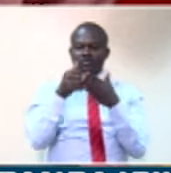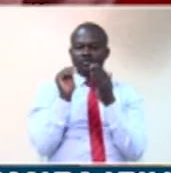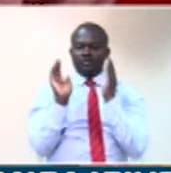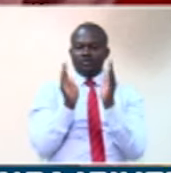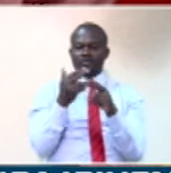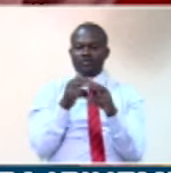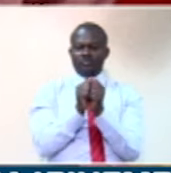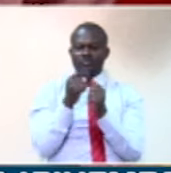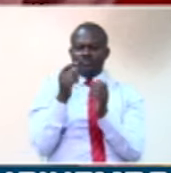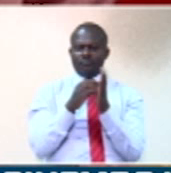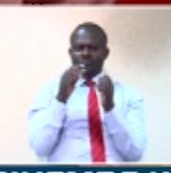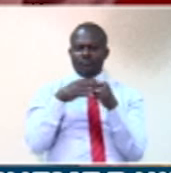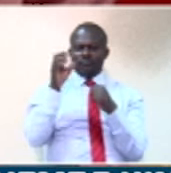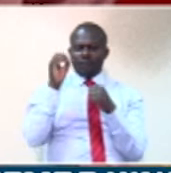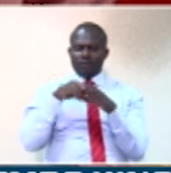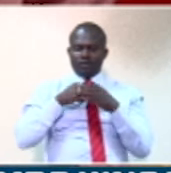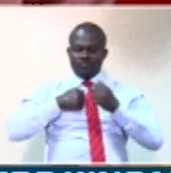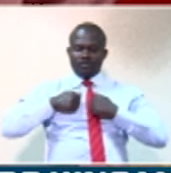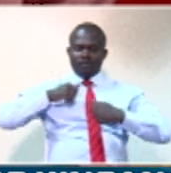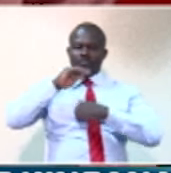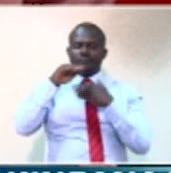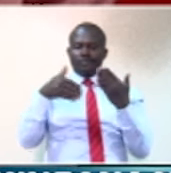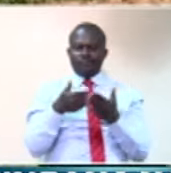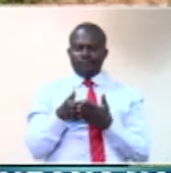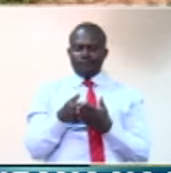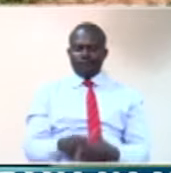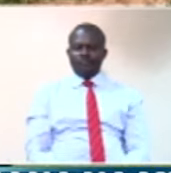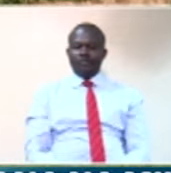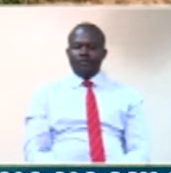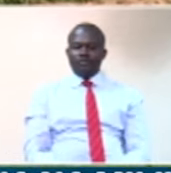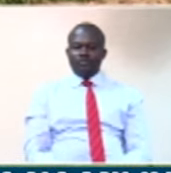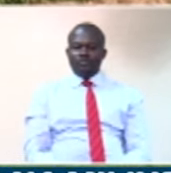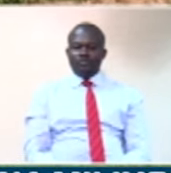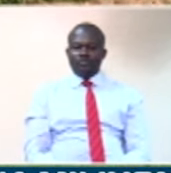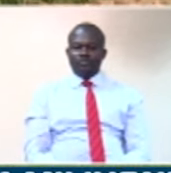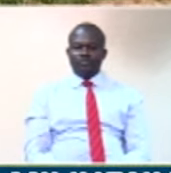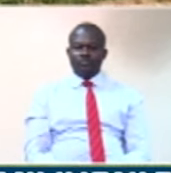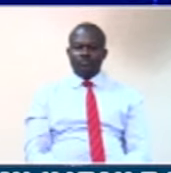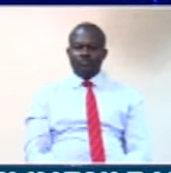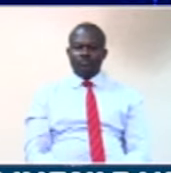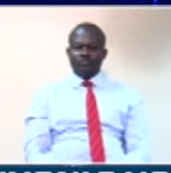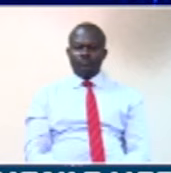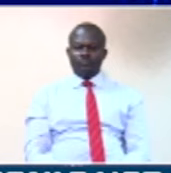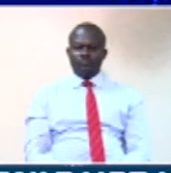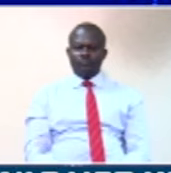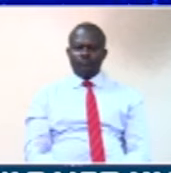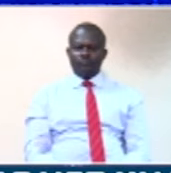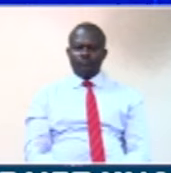cya 11.9% mu banyarwanda bose. Fiston Felix Abineza, Ikigali.